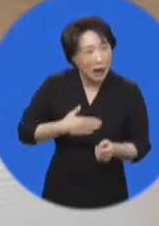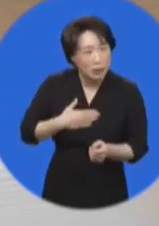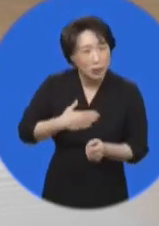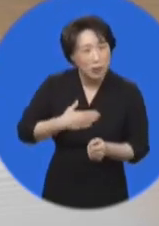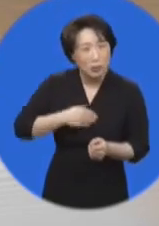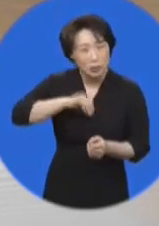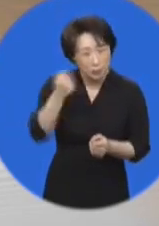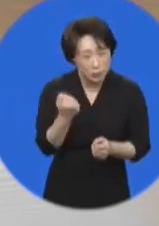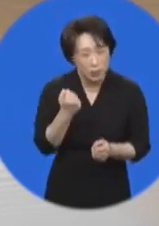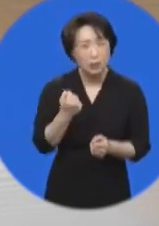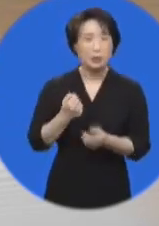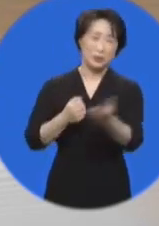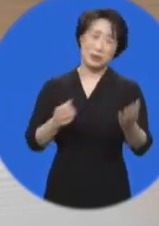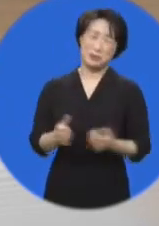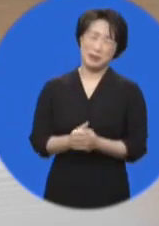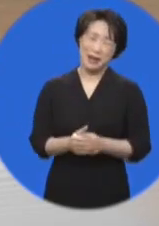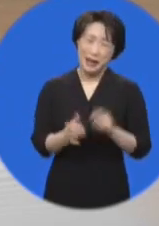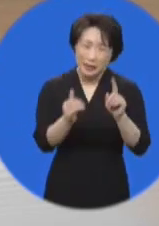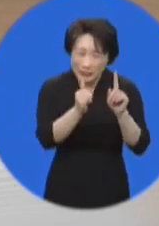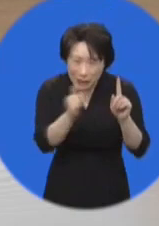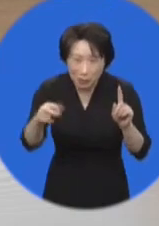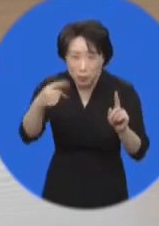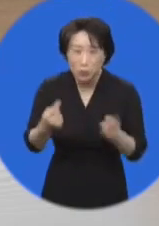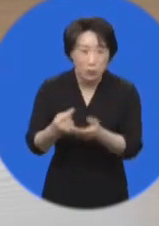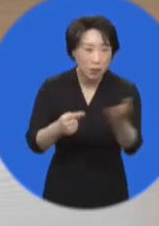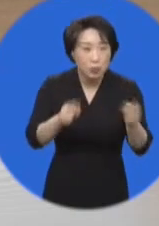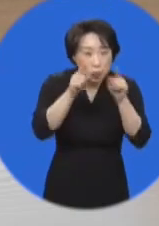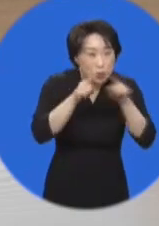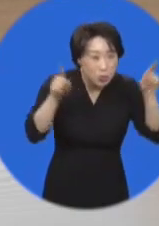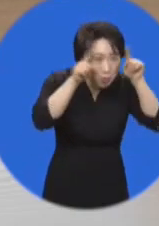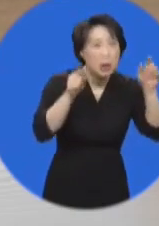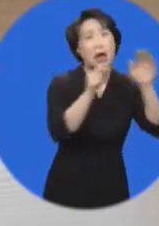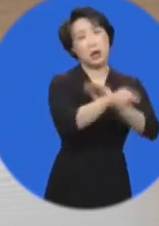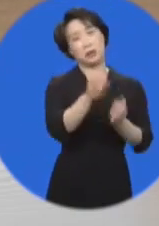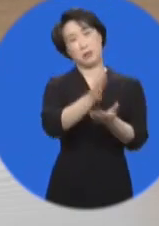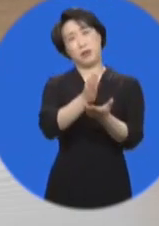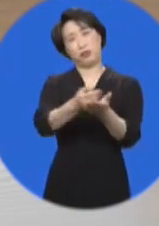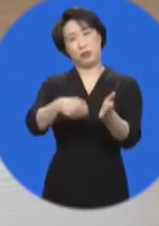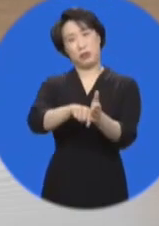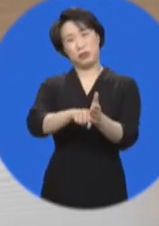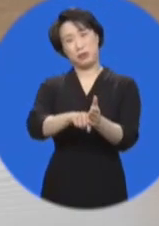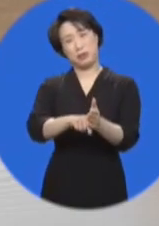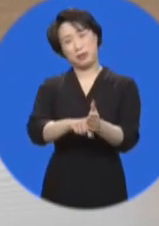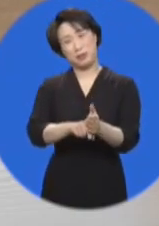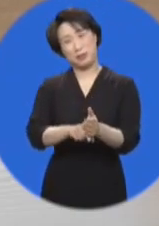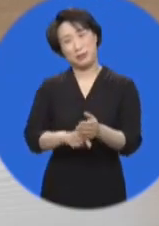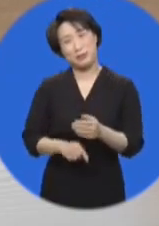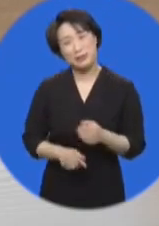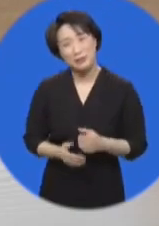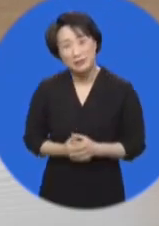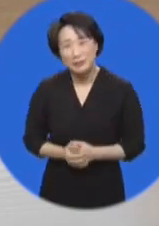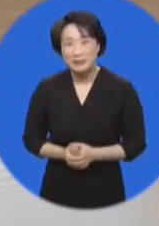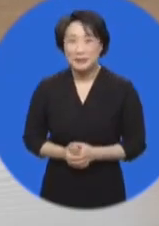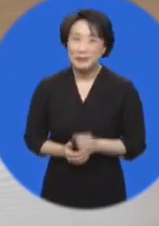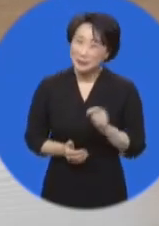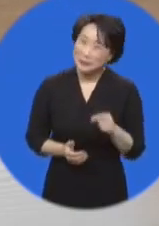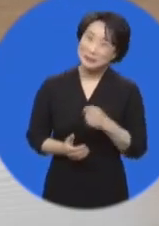받아들여 한 사람도 죄 아래서 지옥 가지 말라는 거예요. 응? 예.